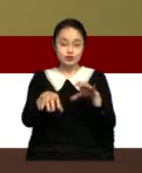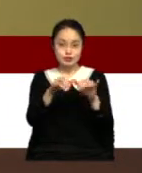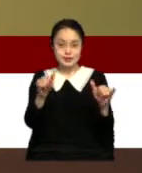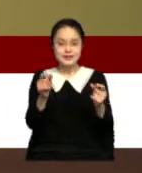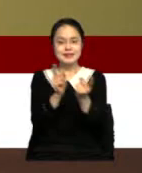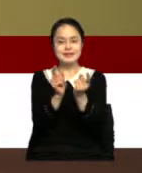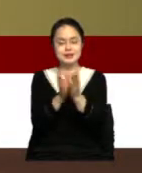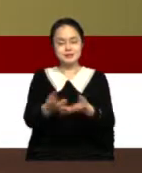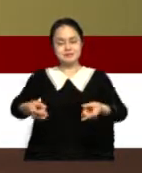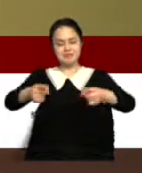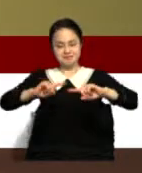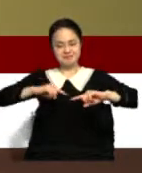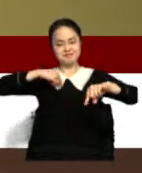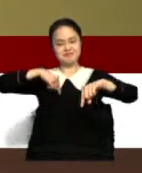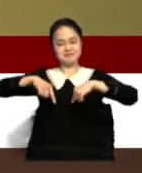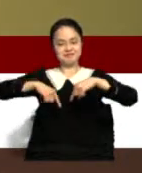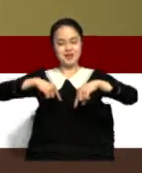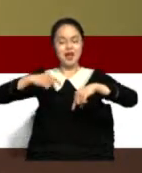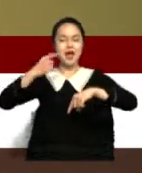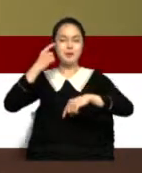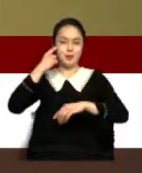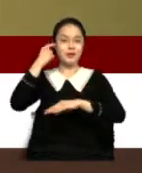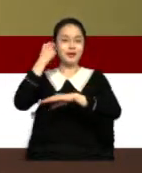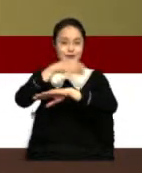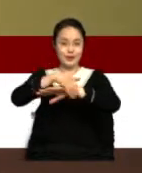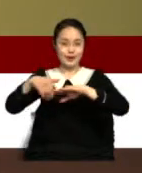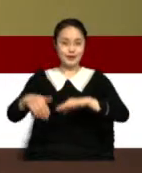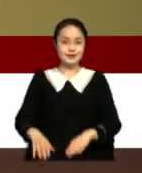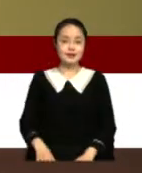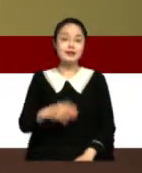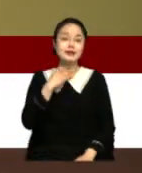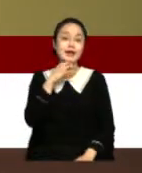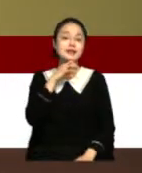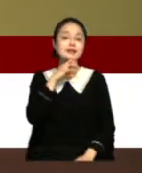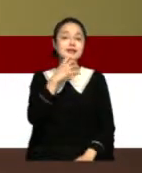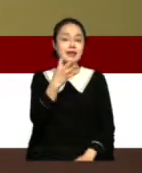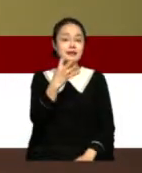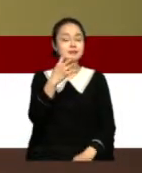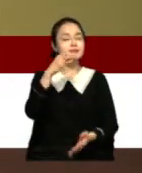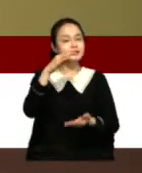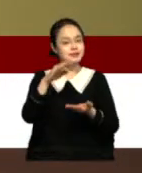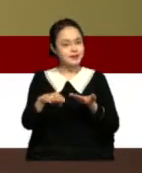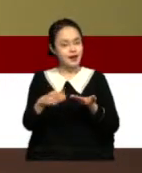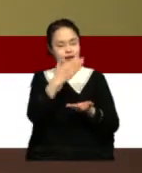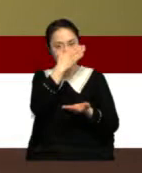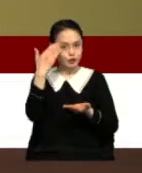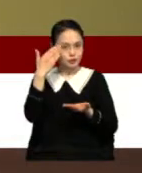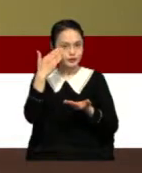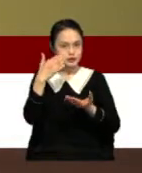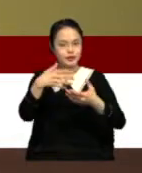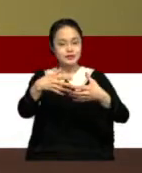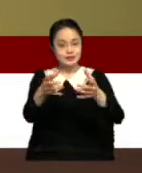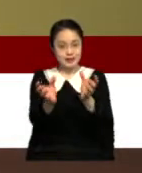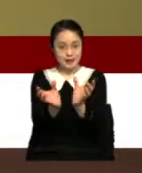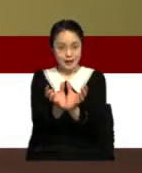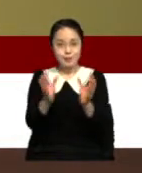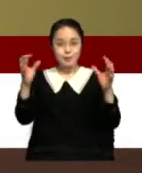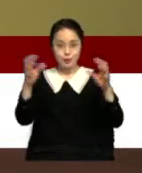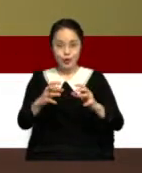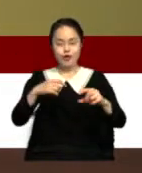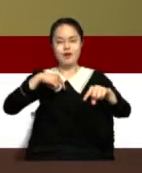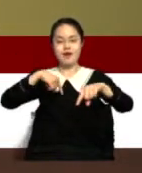이 사업의 핵심적인 요소고요. 40대 이하의 주민들이 15% 이상이 되도록 추첨을 하는 것으로 서울시